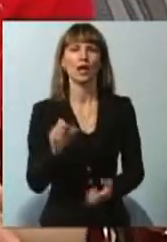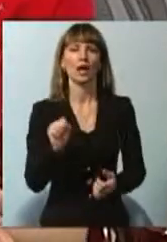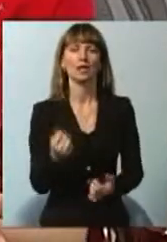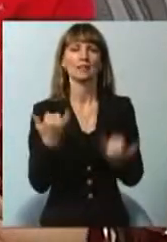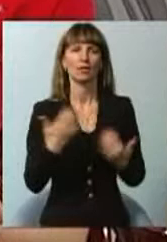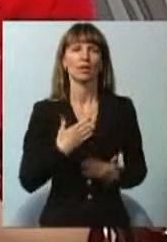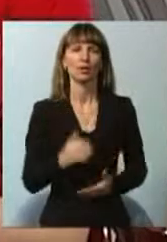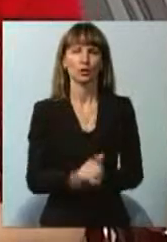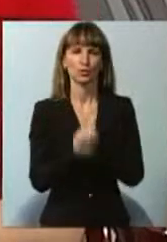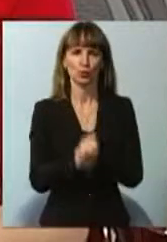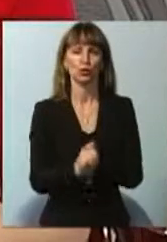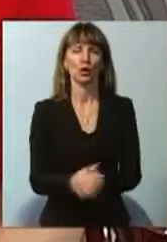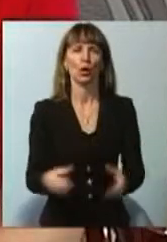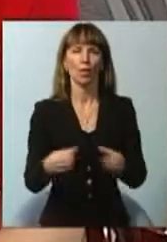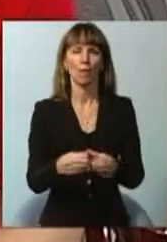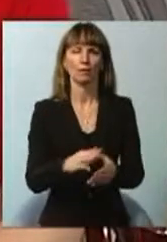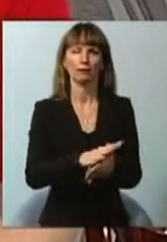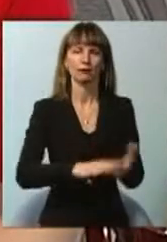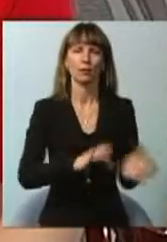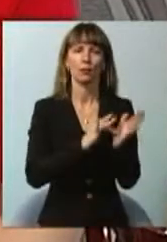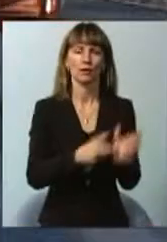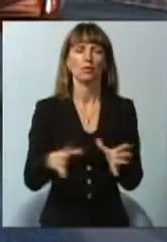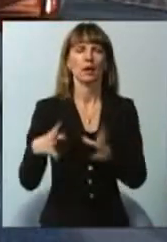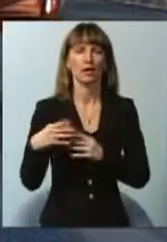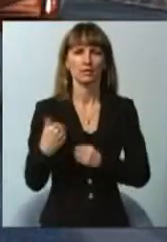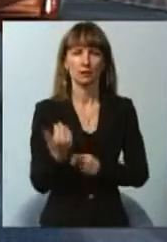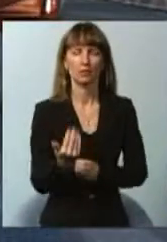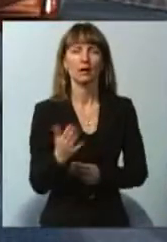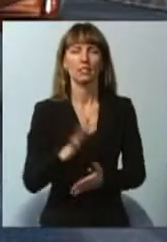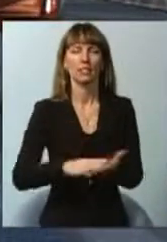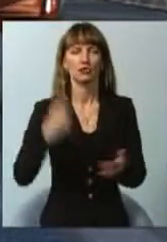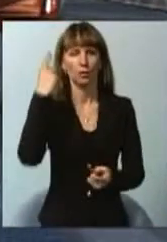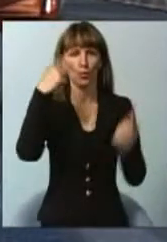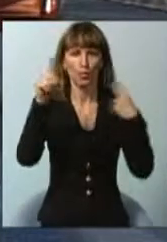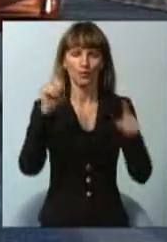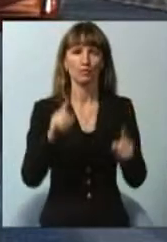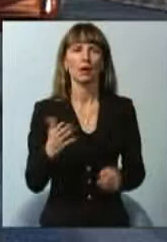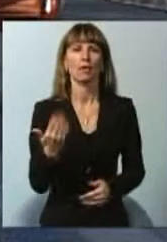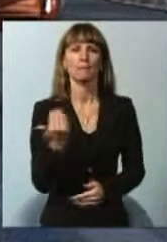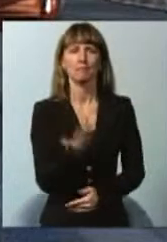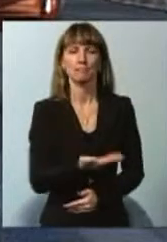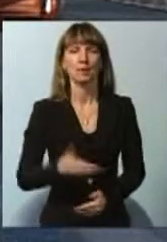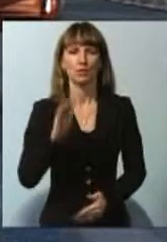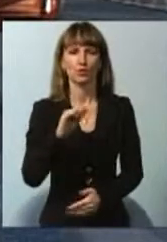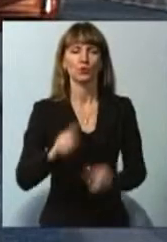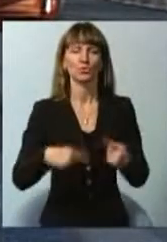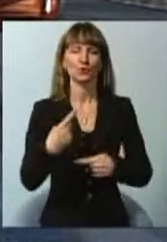сьогодні наша дружна команда продовжує подорож разом з вами. Далі нас чекає мультфільм. Ну а ми прощаємося до